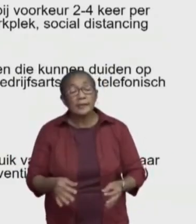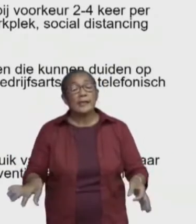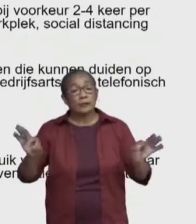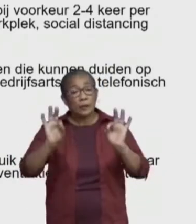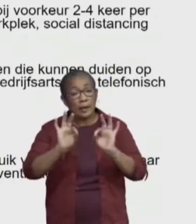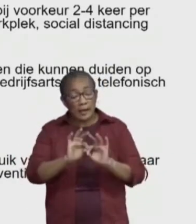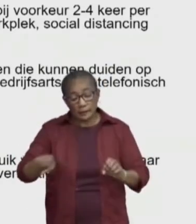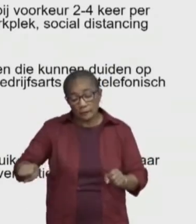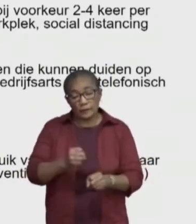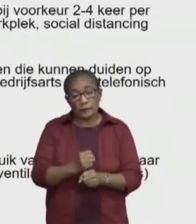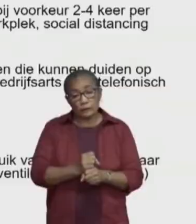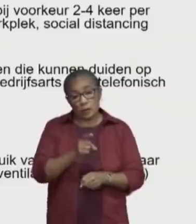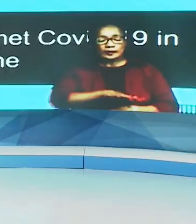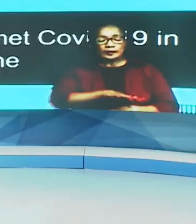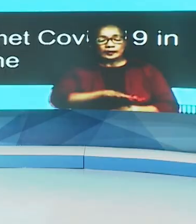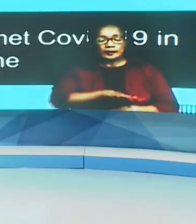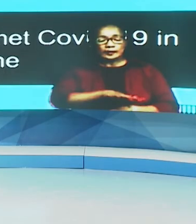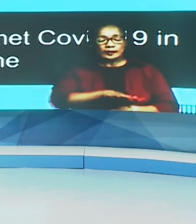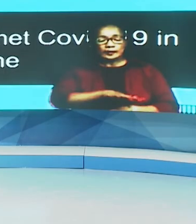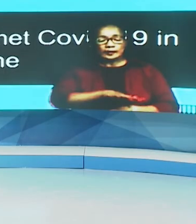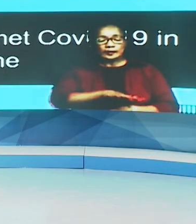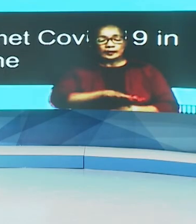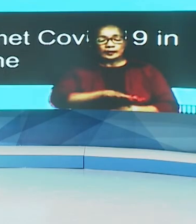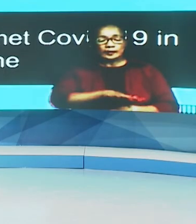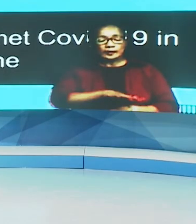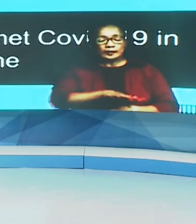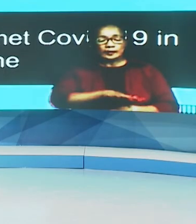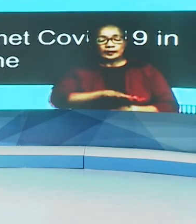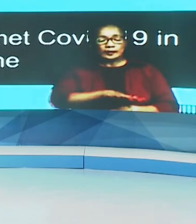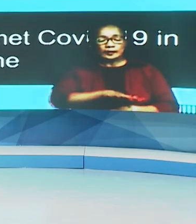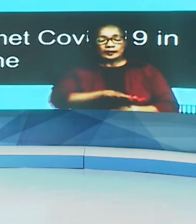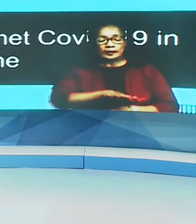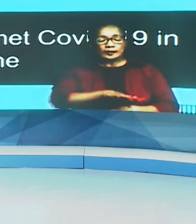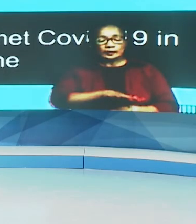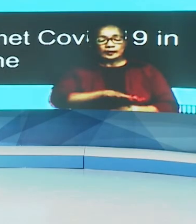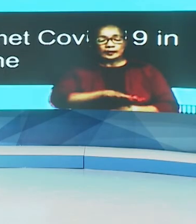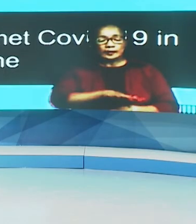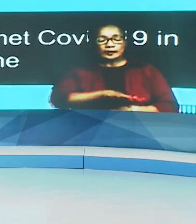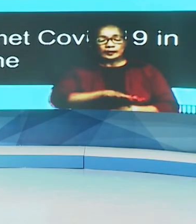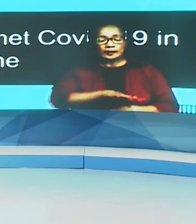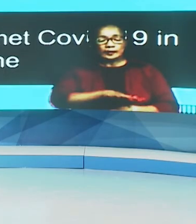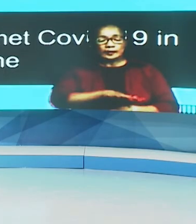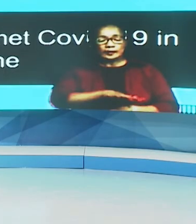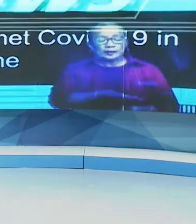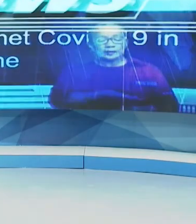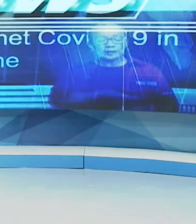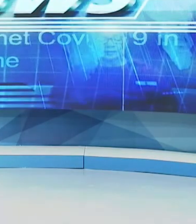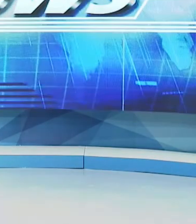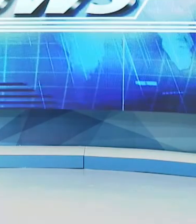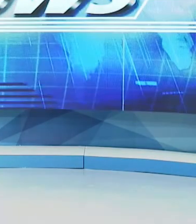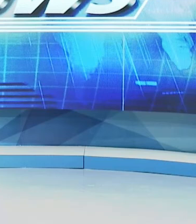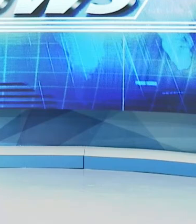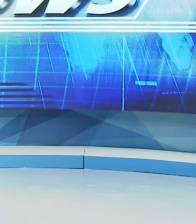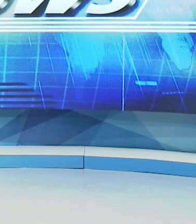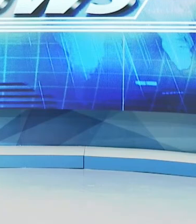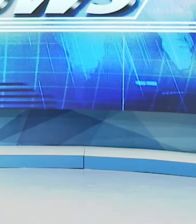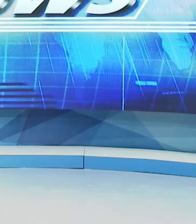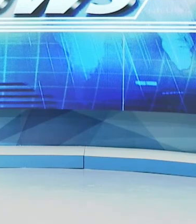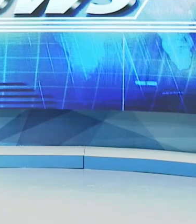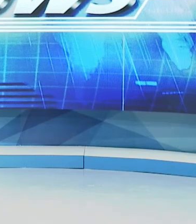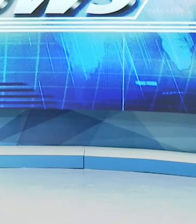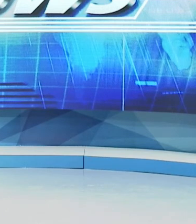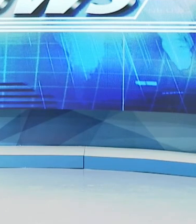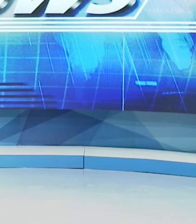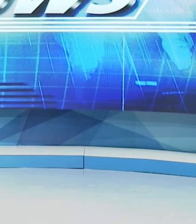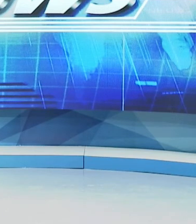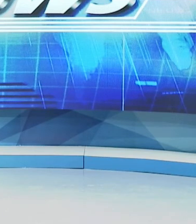maar ook in het belang van uw eigen bedrijf. Brian Rente, voorzitter van de Vereniging Surinaams Bedrijfsleven. Hij sprak gisteren tijdens de